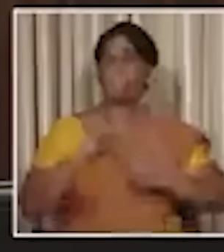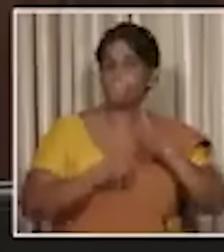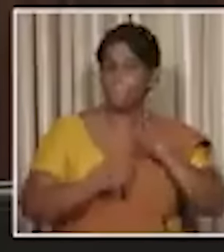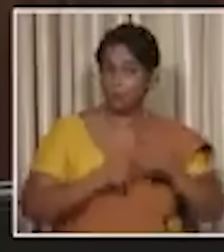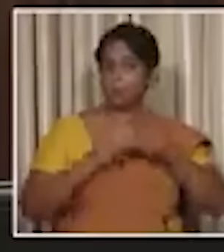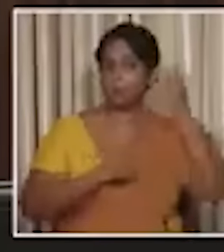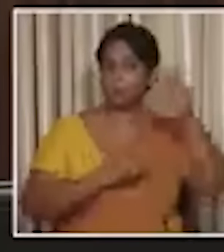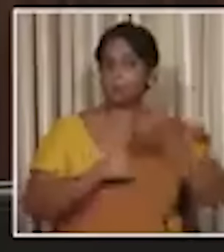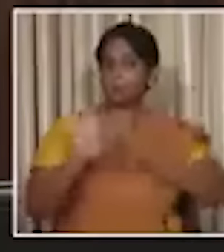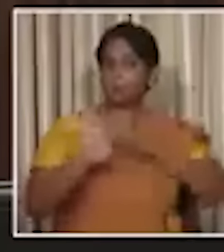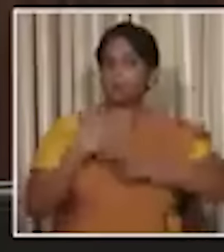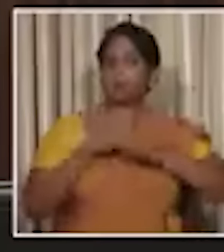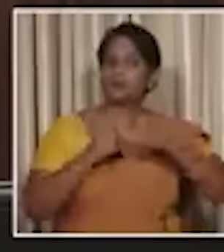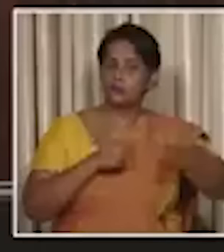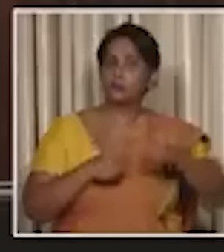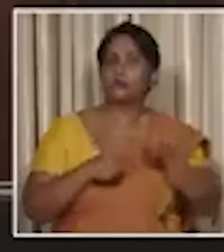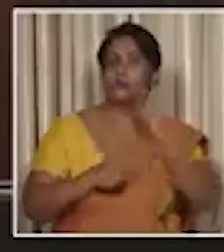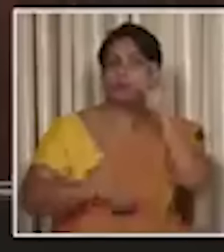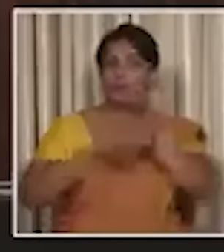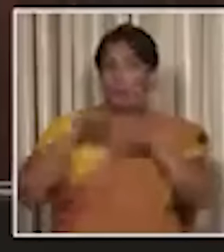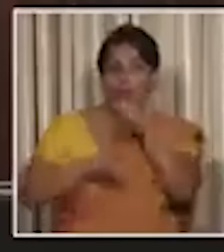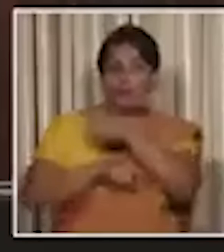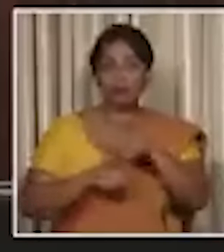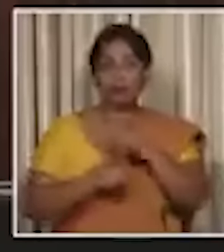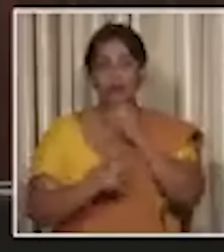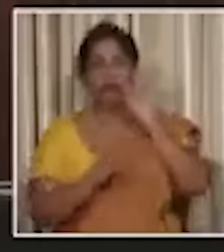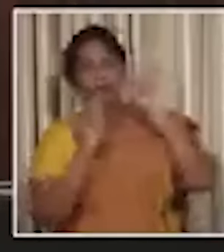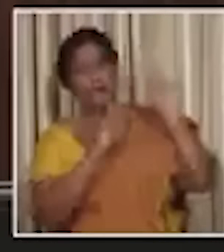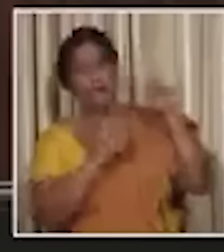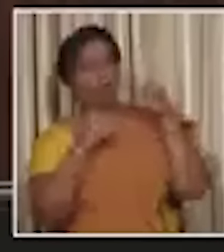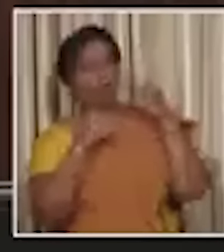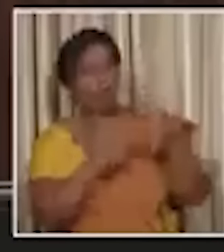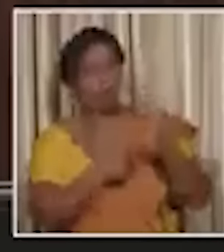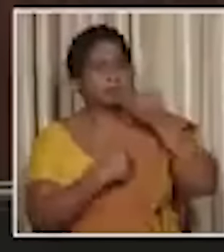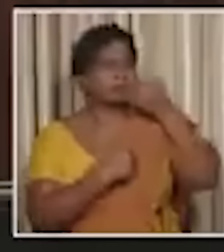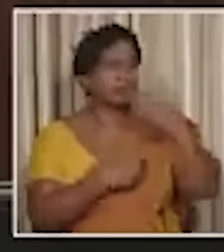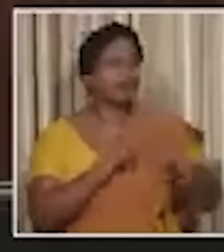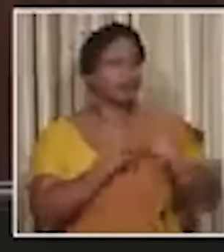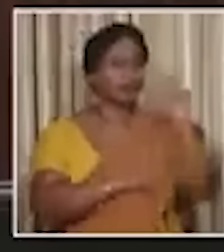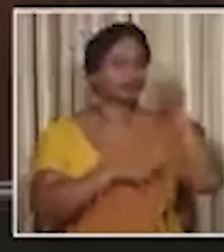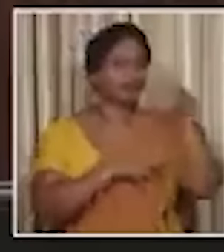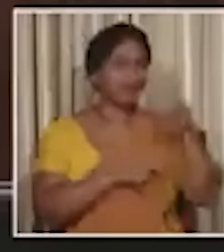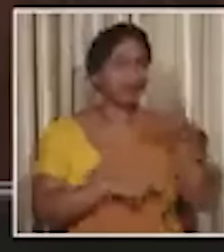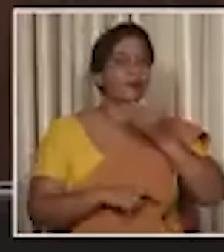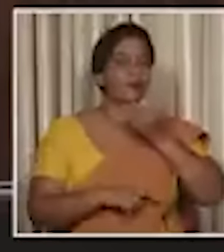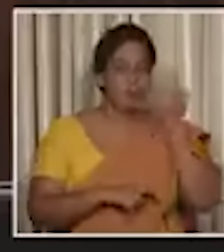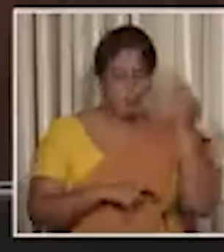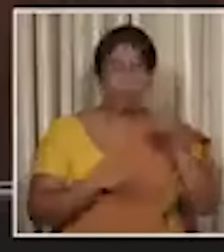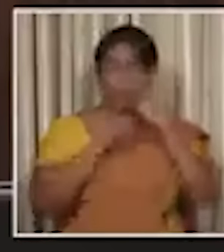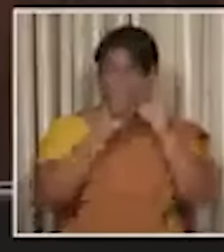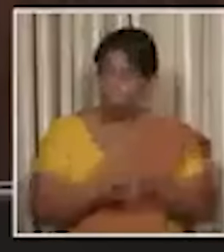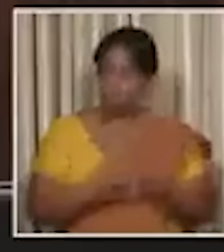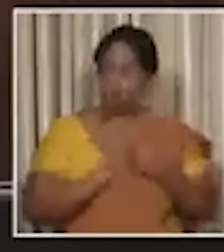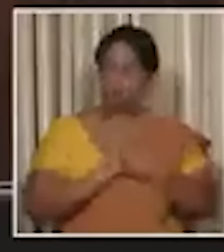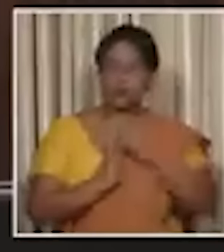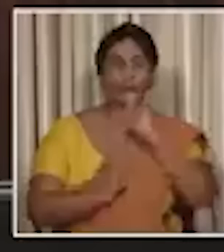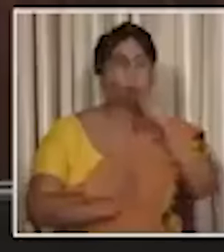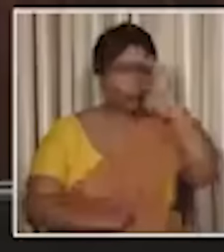වසර කිහිපයක් අපිට ගැඹුරක සහ විශාල ප්‍රමාණාත්මක පැහැකි කියලා ඒ සඳහා ගරු